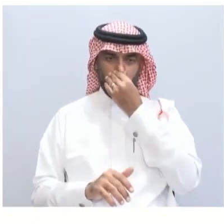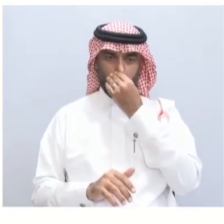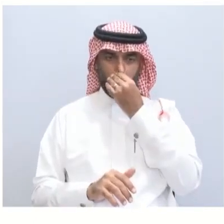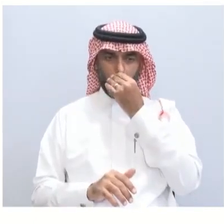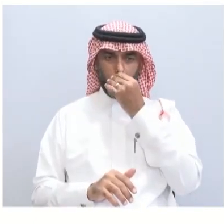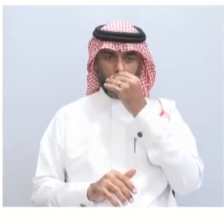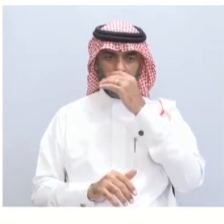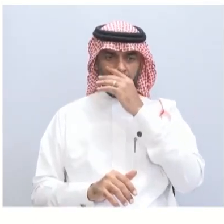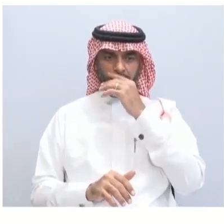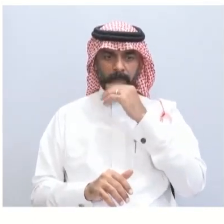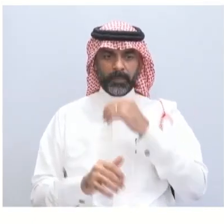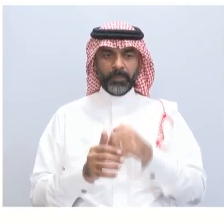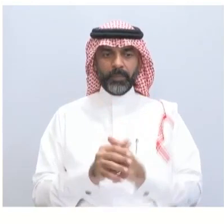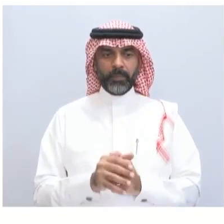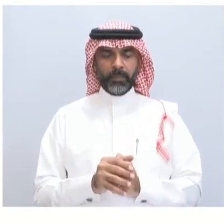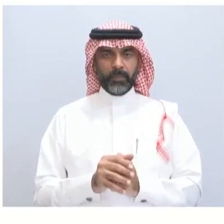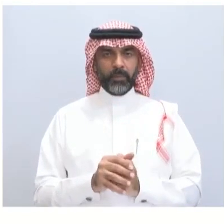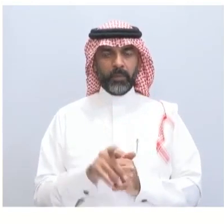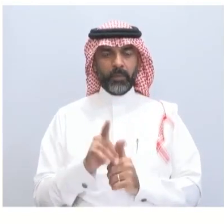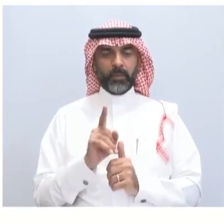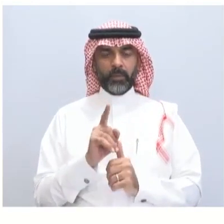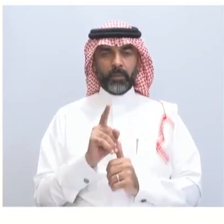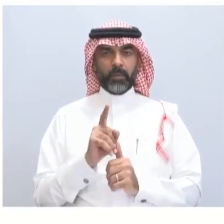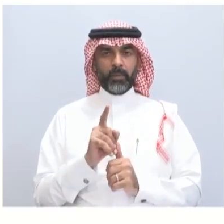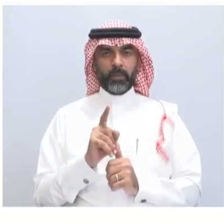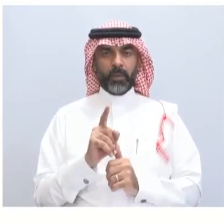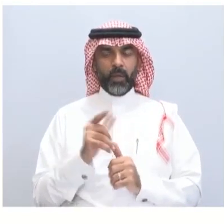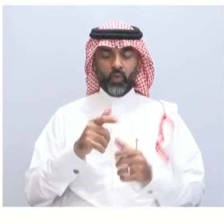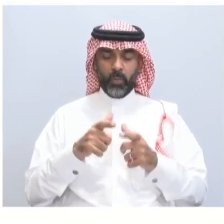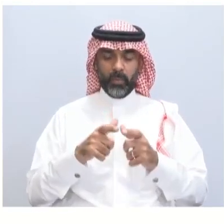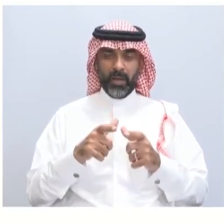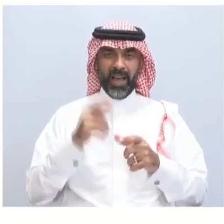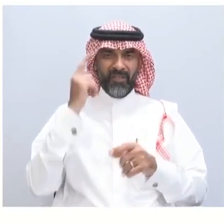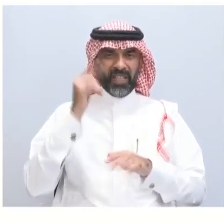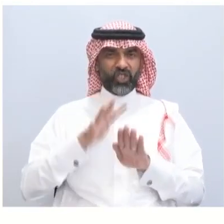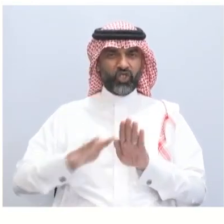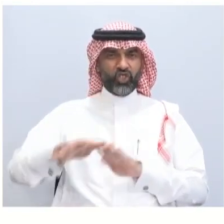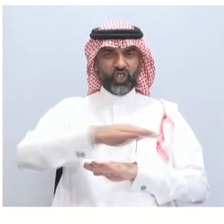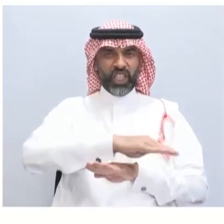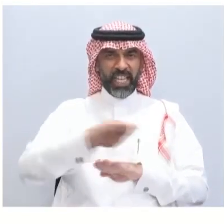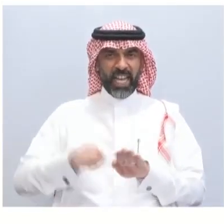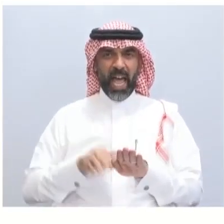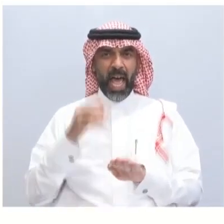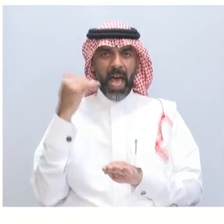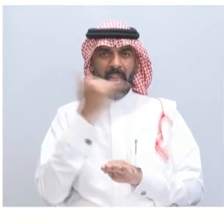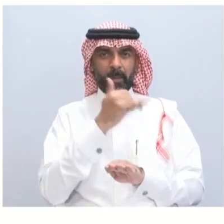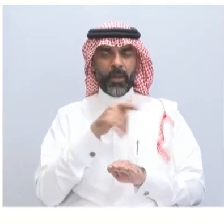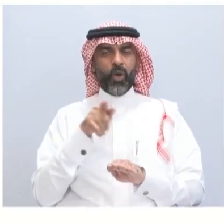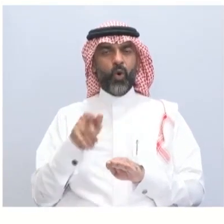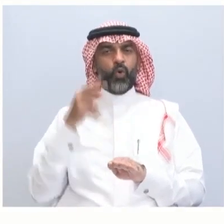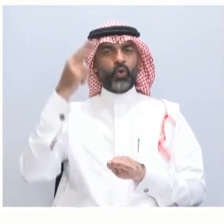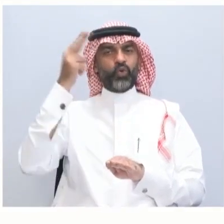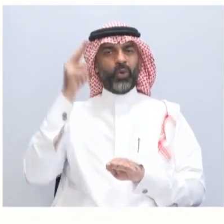ابنائي وبناتي الطلاب ان معظم مساحه شبه الجزيره العربيه يشغلها الوطن الغالي